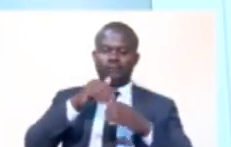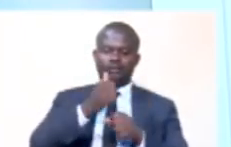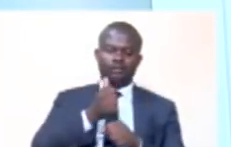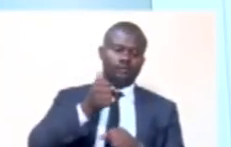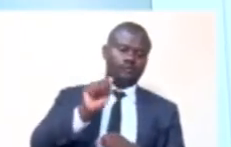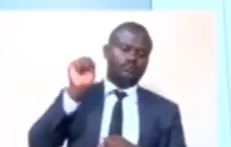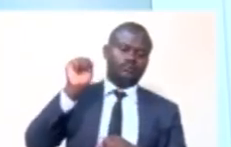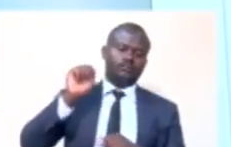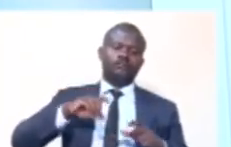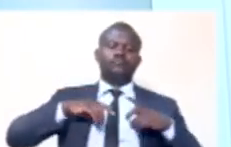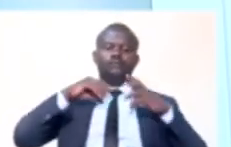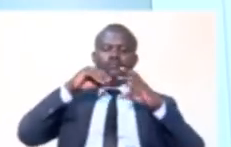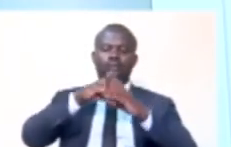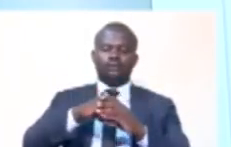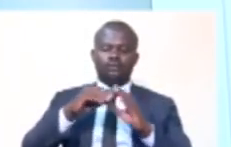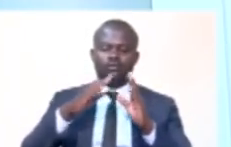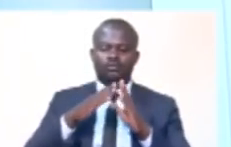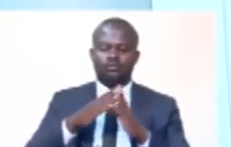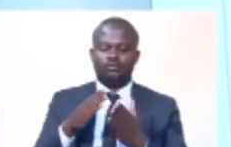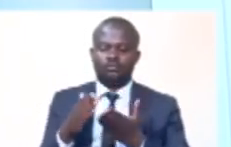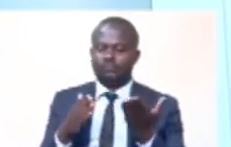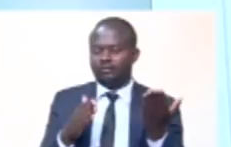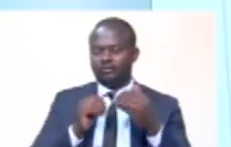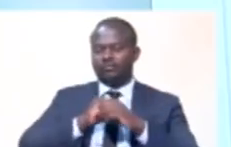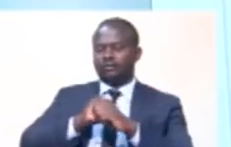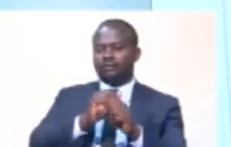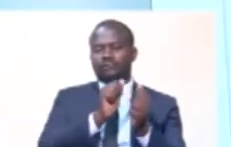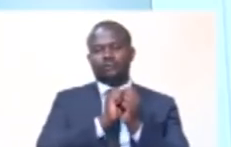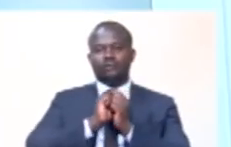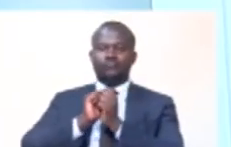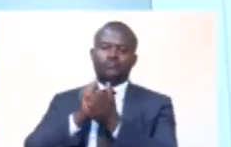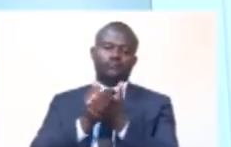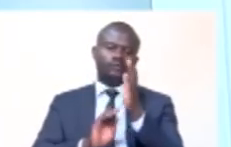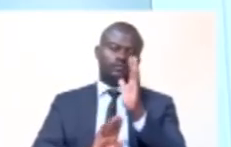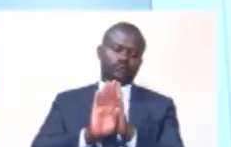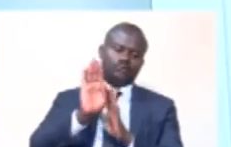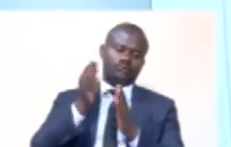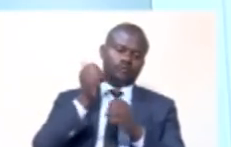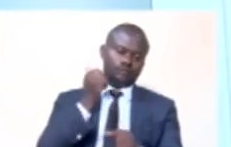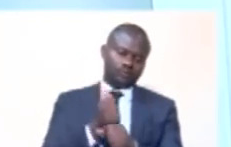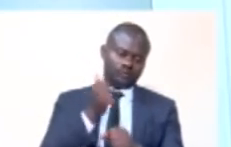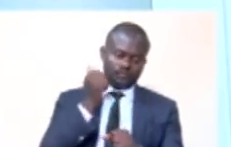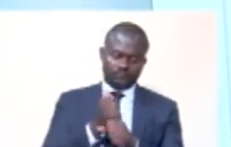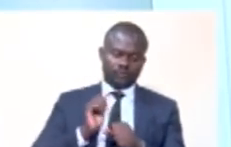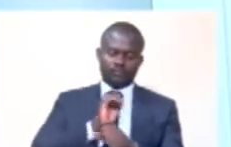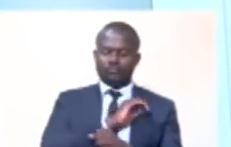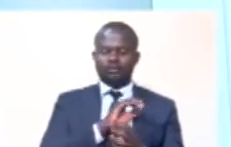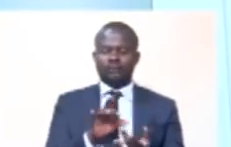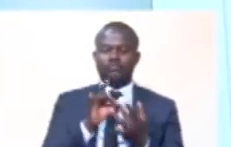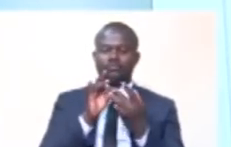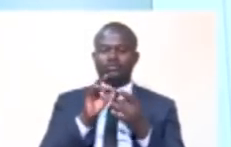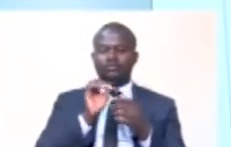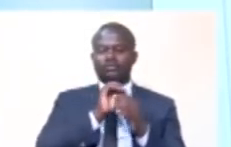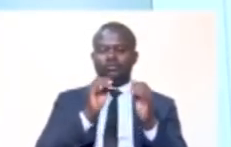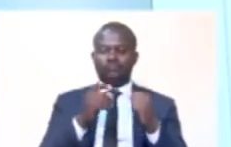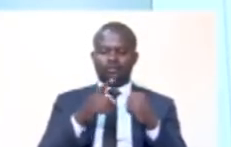rw'abagenerwabikorwa batujwe muri iyi midugudu mu kwibungabunga ndetse no kwiteza imbere. Aka kazi kakazakorwa na komisiyo idasanzwe igizwe